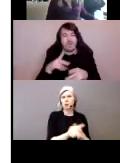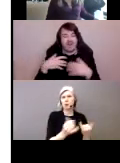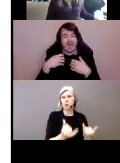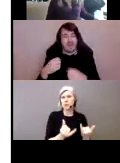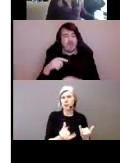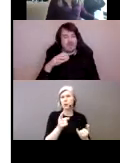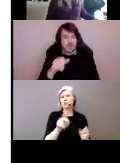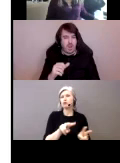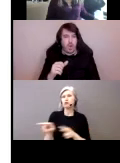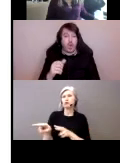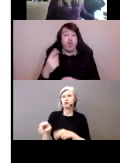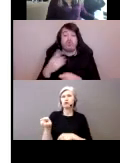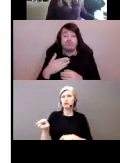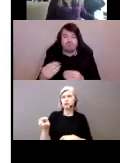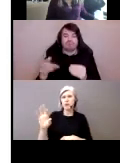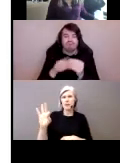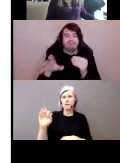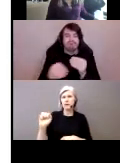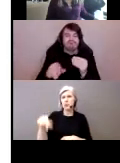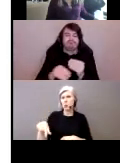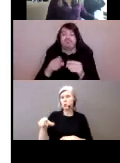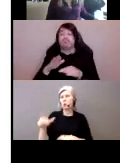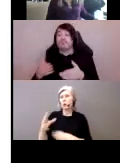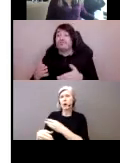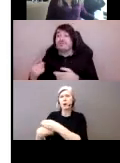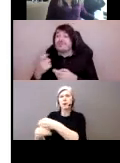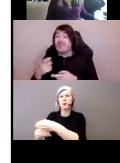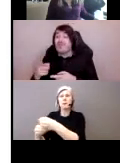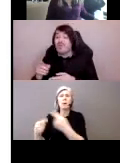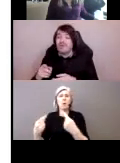disons, bonifiée au cours des prochains jours avec les questions reçues.